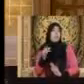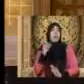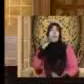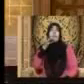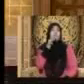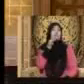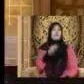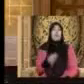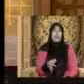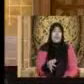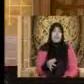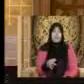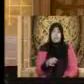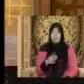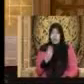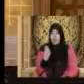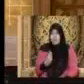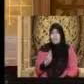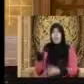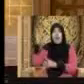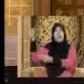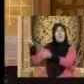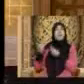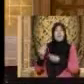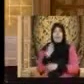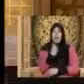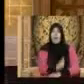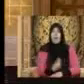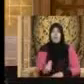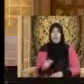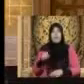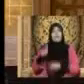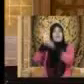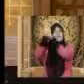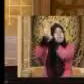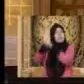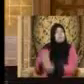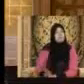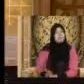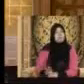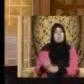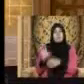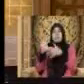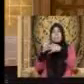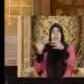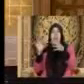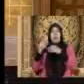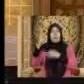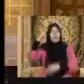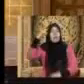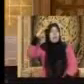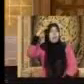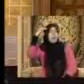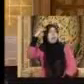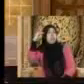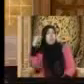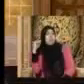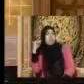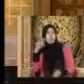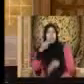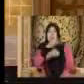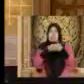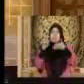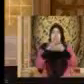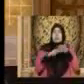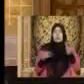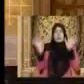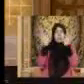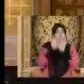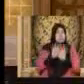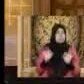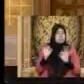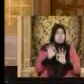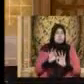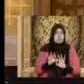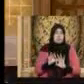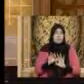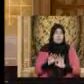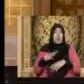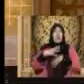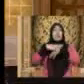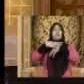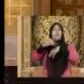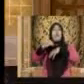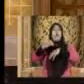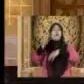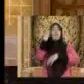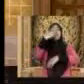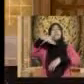وليدات لنحافظ على أبنائنا، ما نعلمهمش بلادة الذهن بدون مطالعة، ما نعلمهمش يخليهم يخرجوا